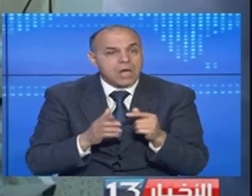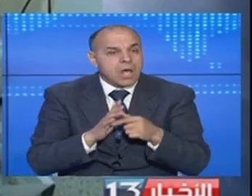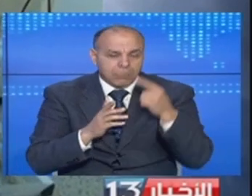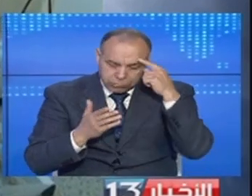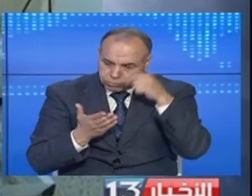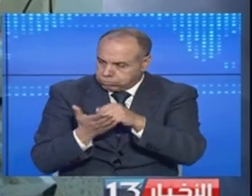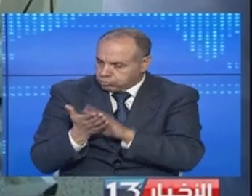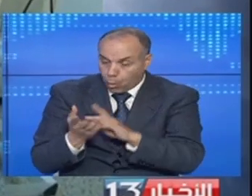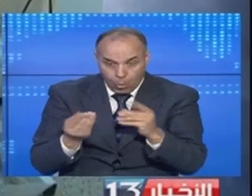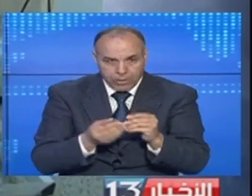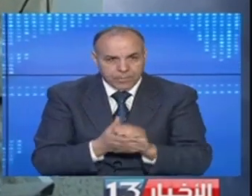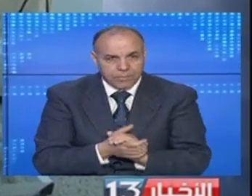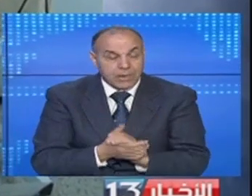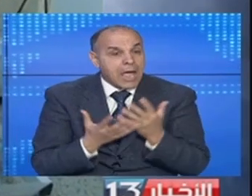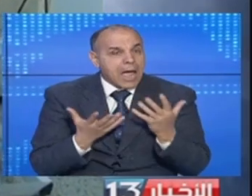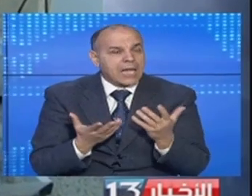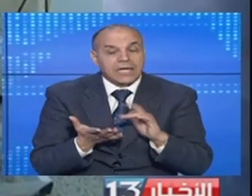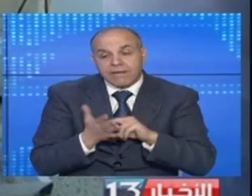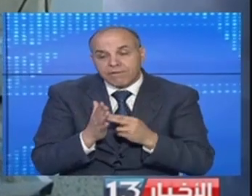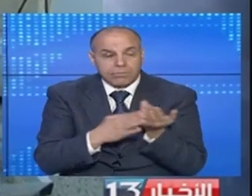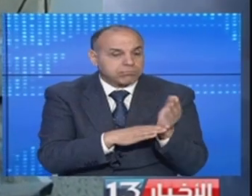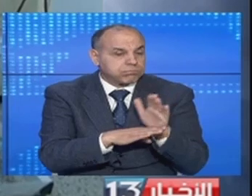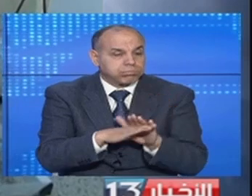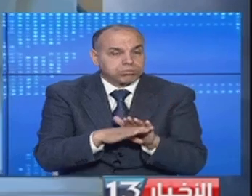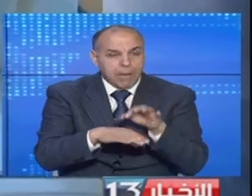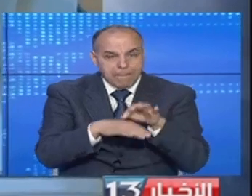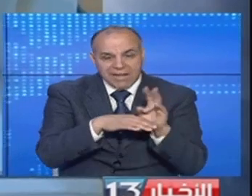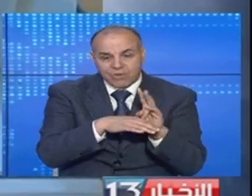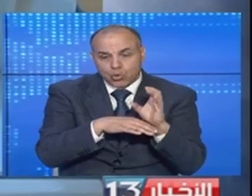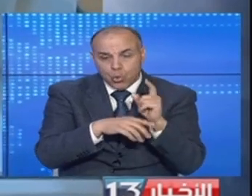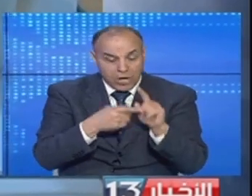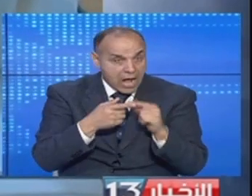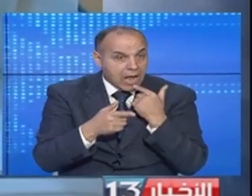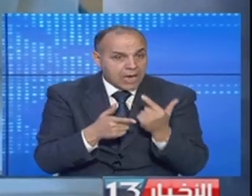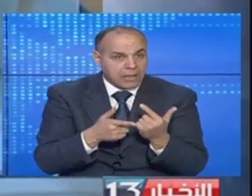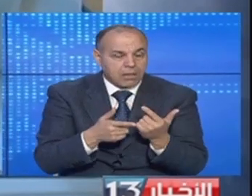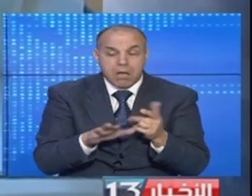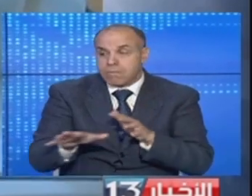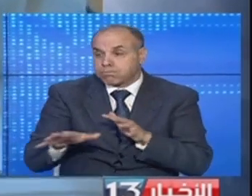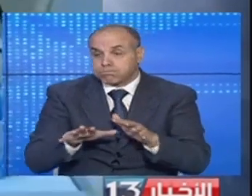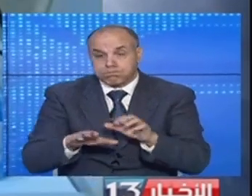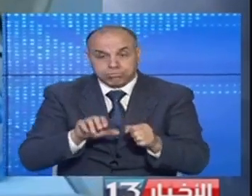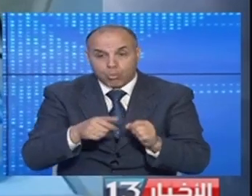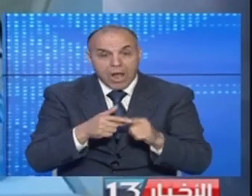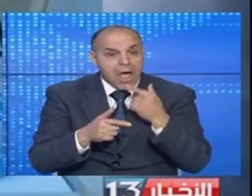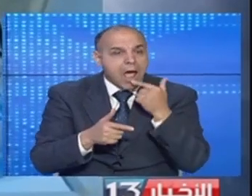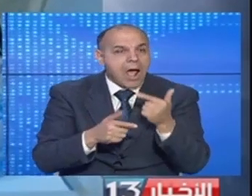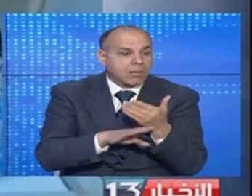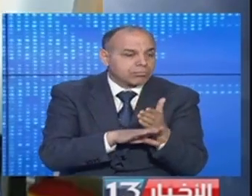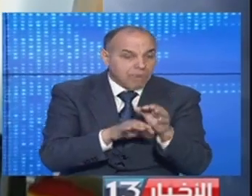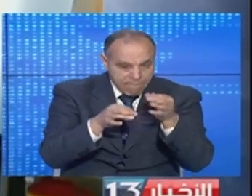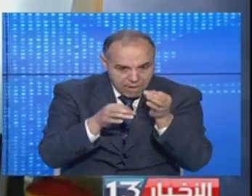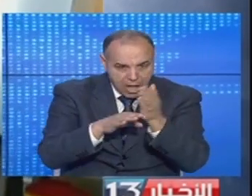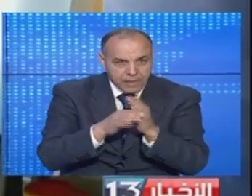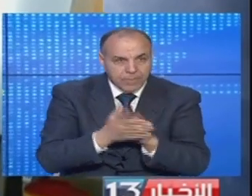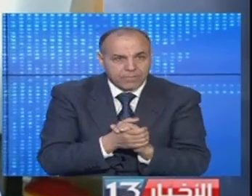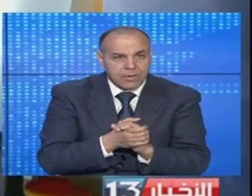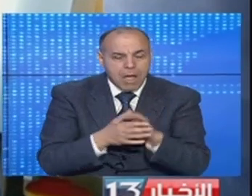وتطبيق حول طرق الوقايه من الفيروس من بين الاجراءات التي تم اتخاذها